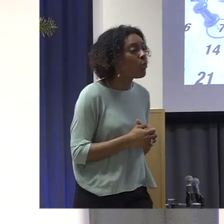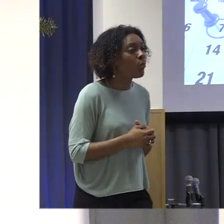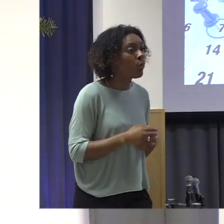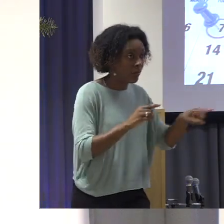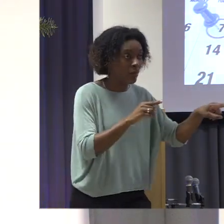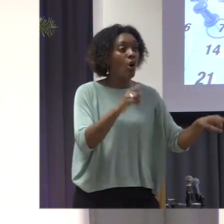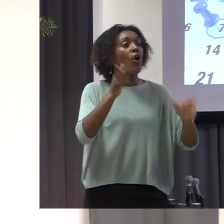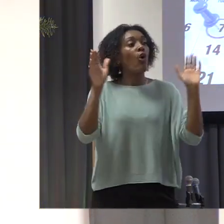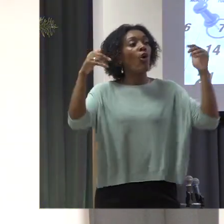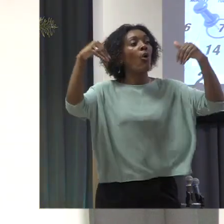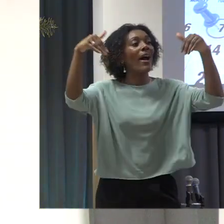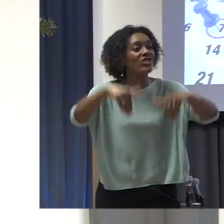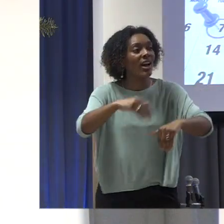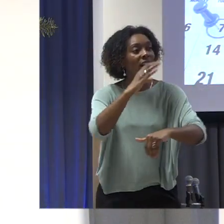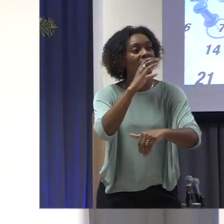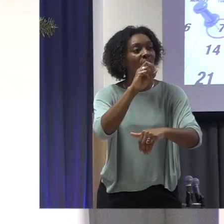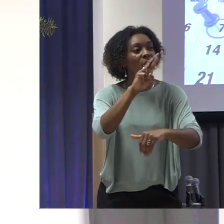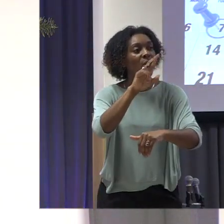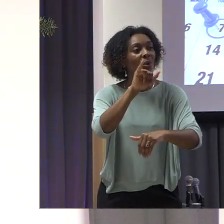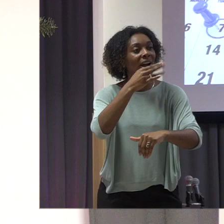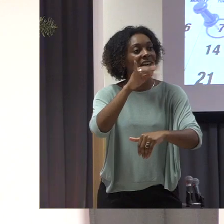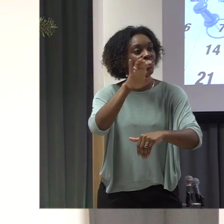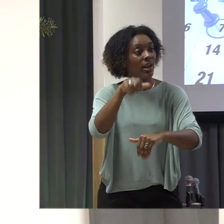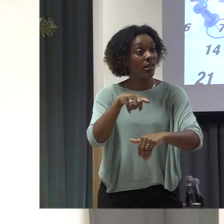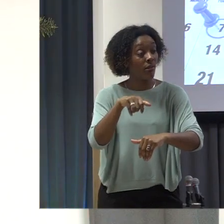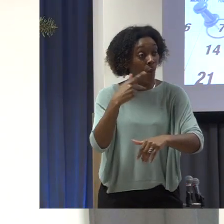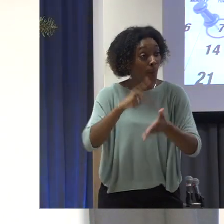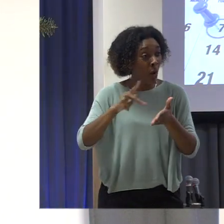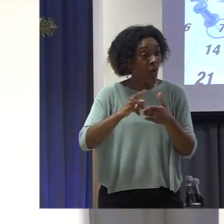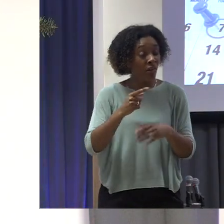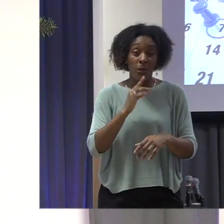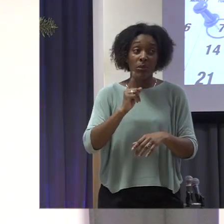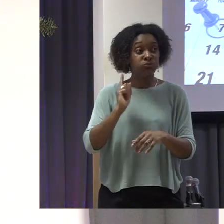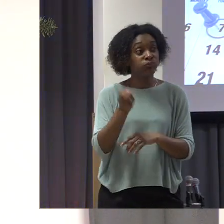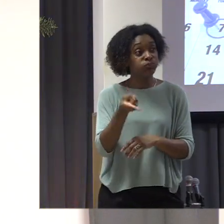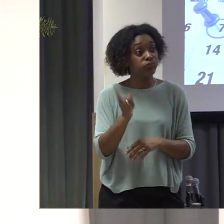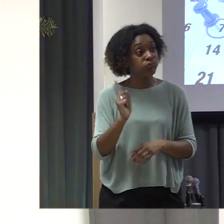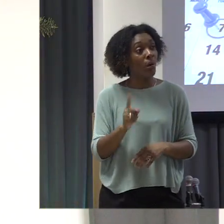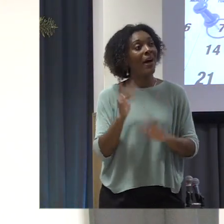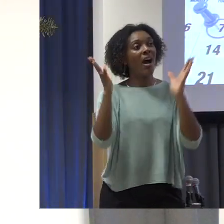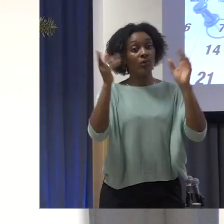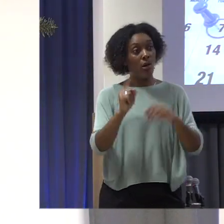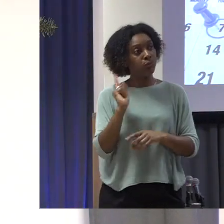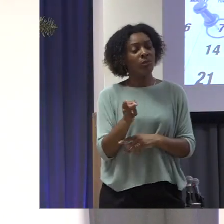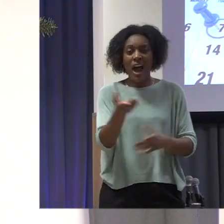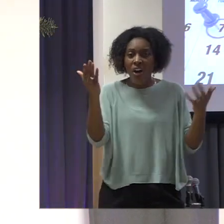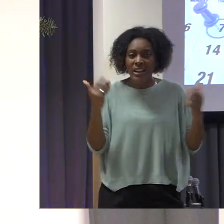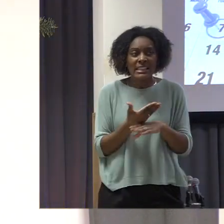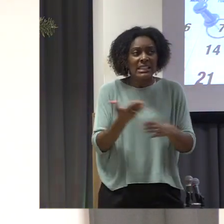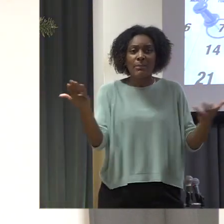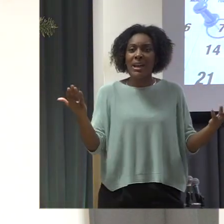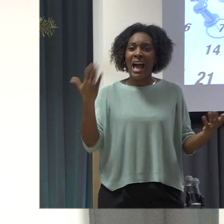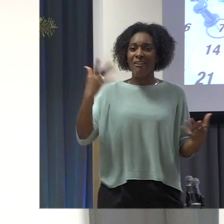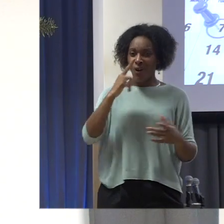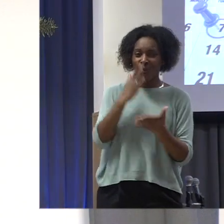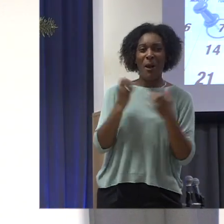s'adresse aux Corinthiens, vous pouvez lire tous ces chapitres où il les reprend sur de nombreux sujets pour dire ils ont perdu